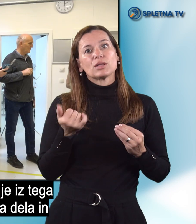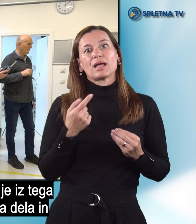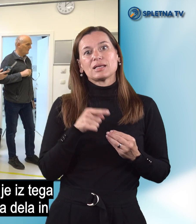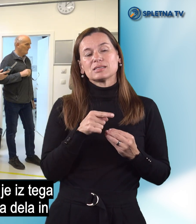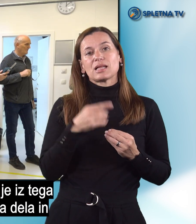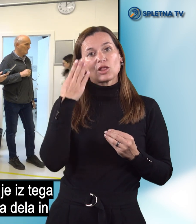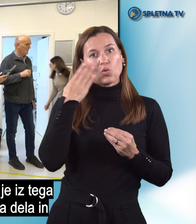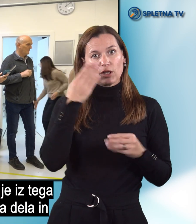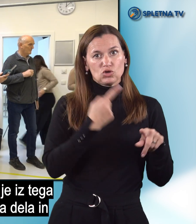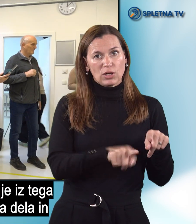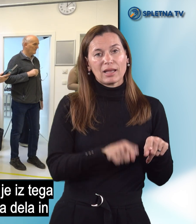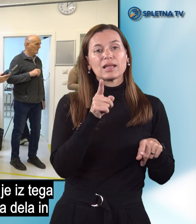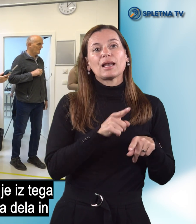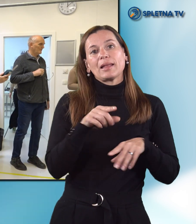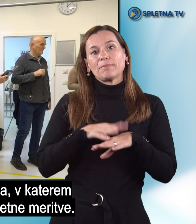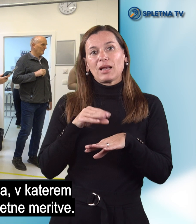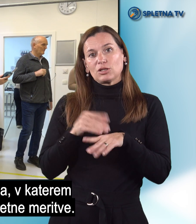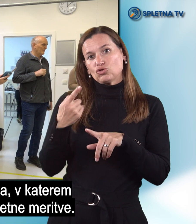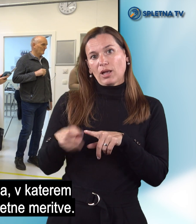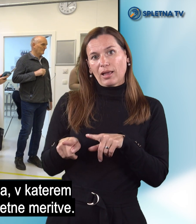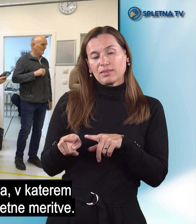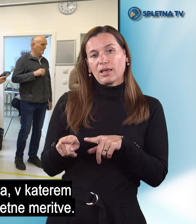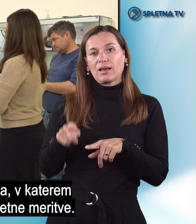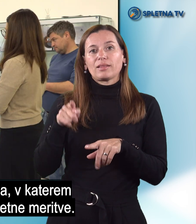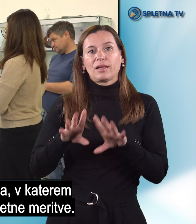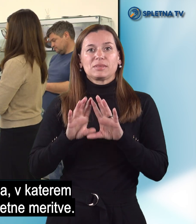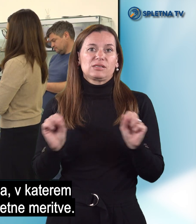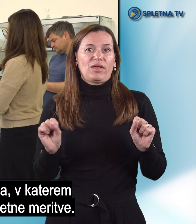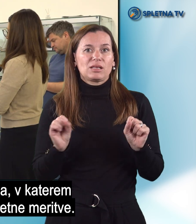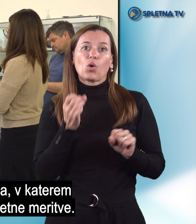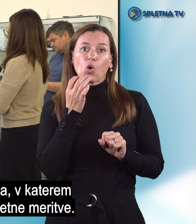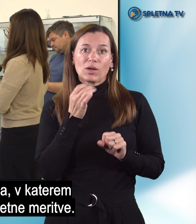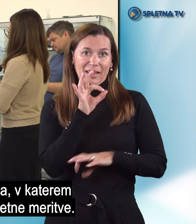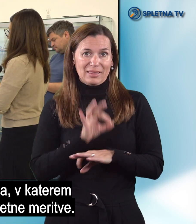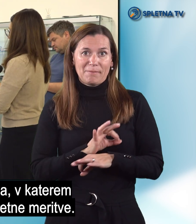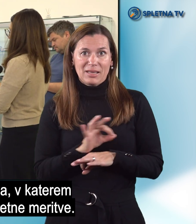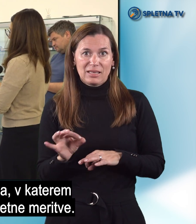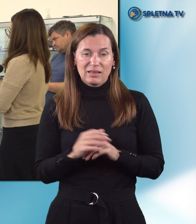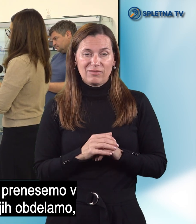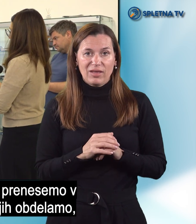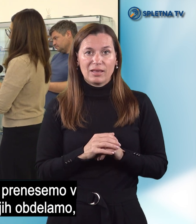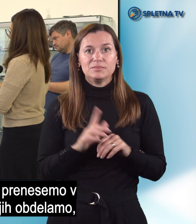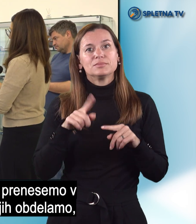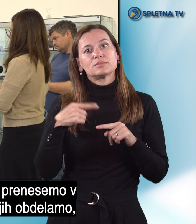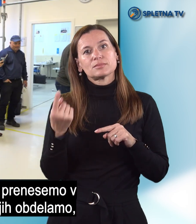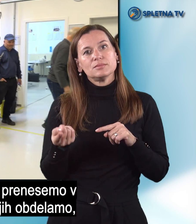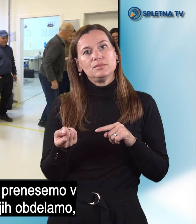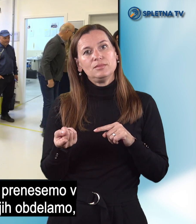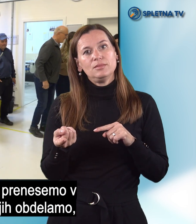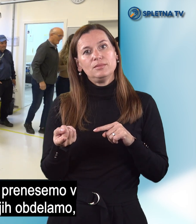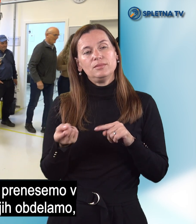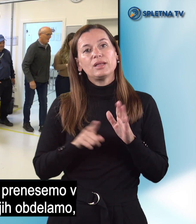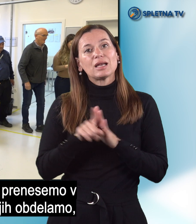Sestavljena je iz tega teoretičnega dela in praktičnega dela, pri kateri izvedemo konkretne meritve in